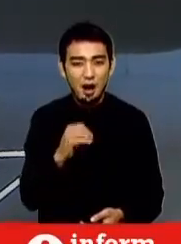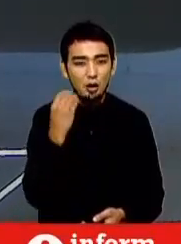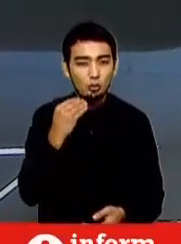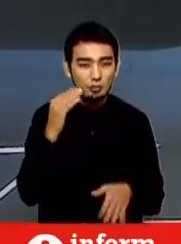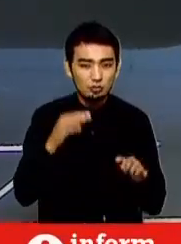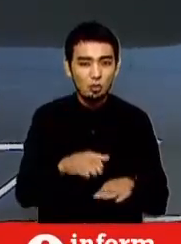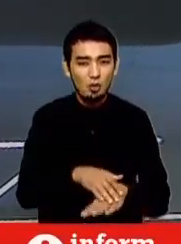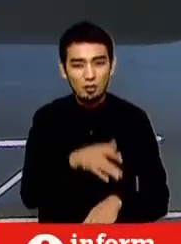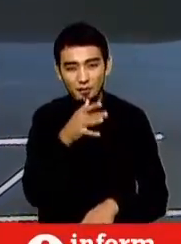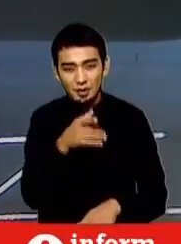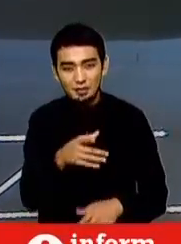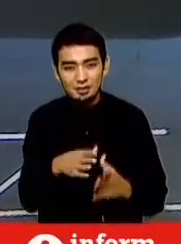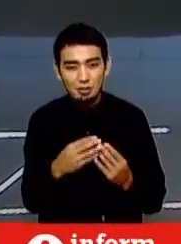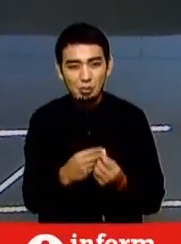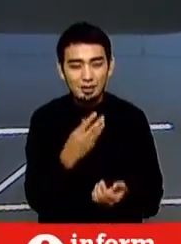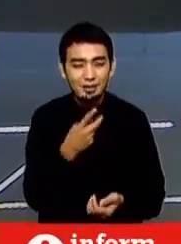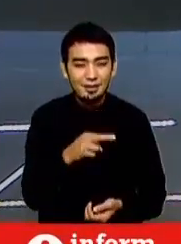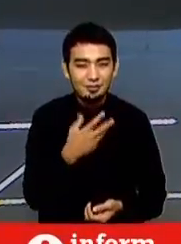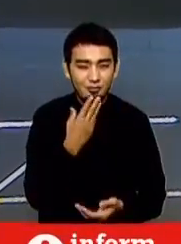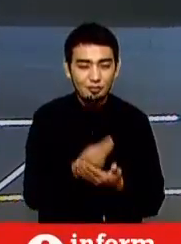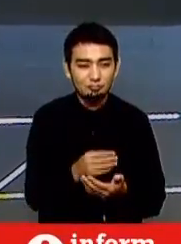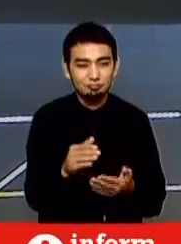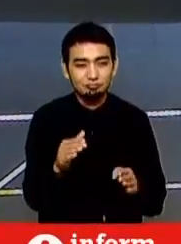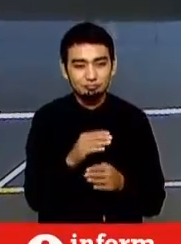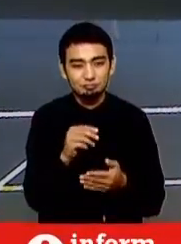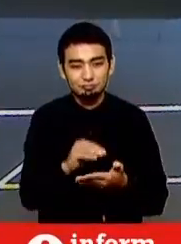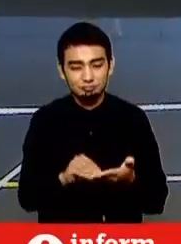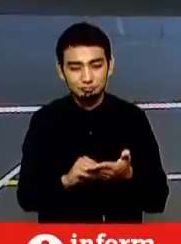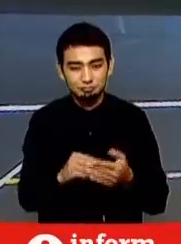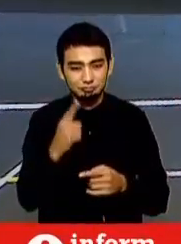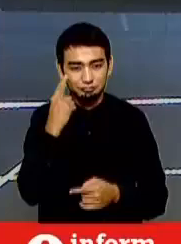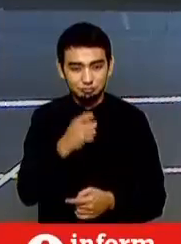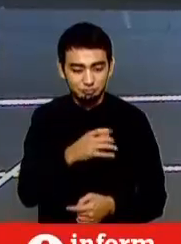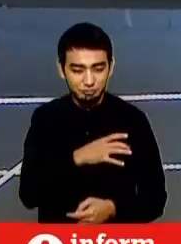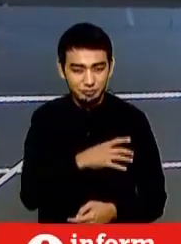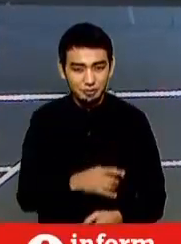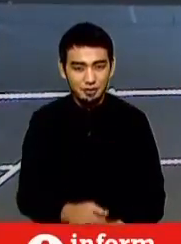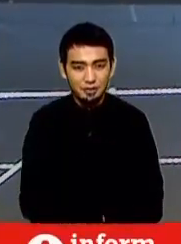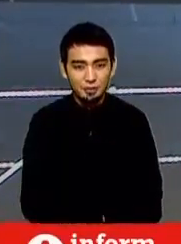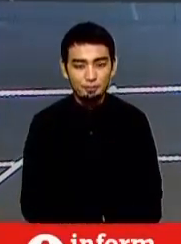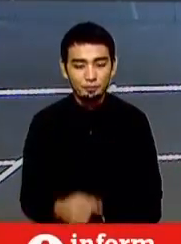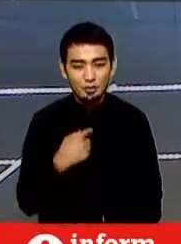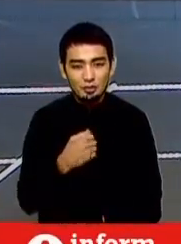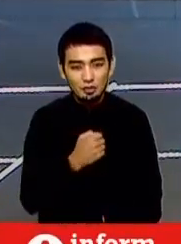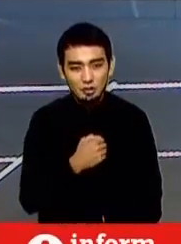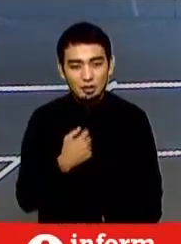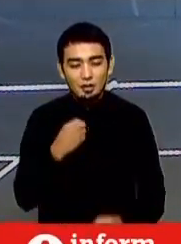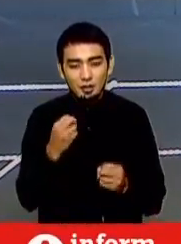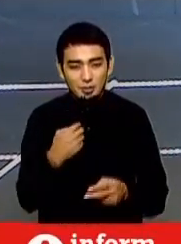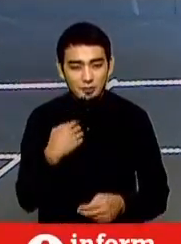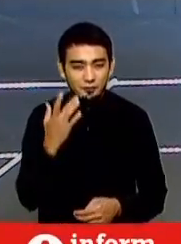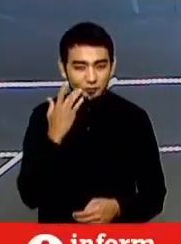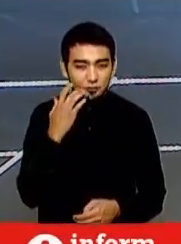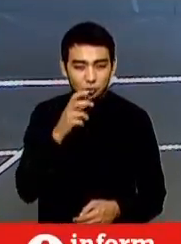ұзақ уақыт болғанда отбасына жазған екен. Лаукатай жүрме қасыңда, оны да қатты сағындым. Қалайша сағынбай